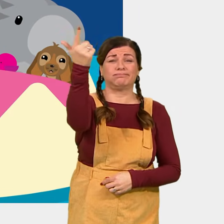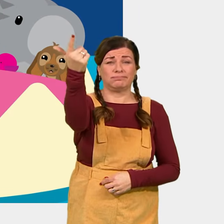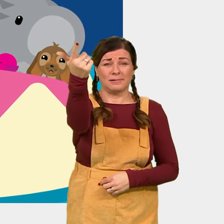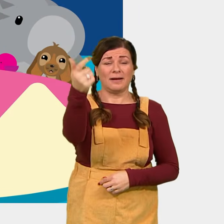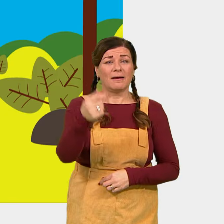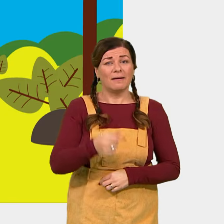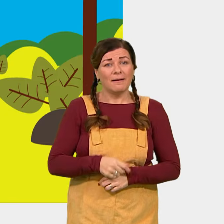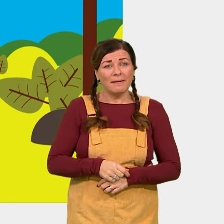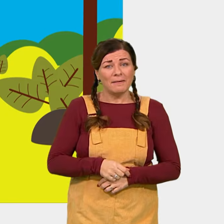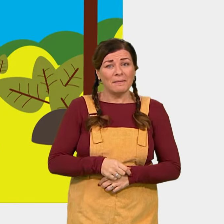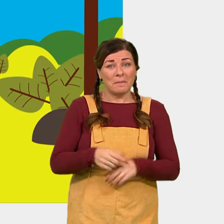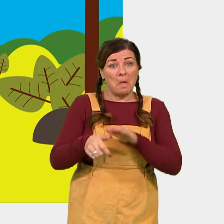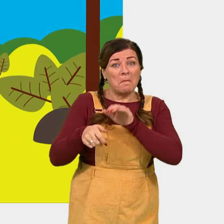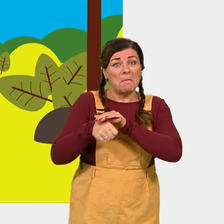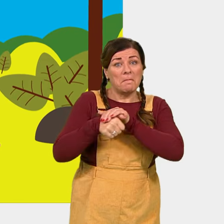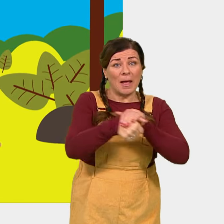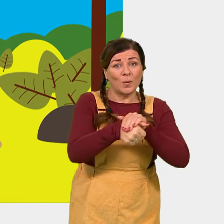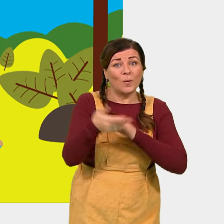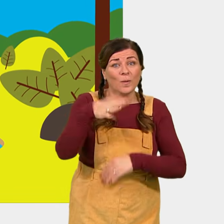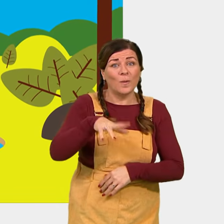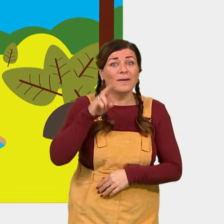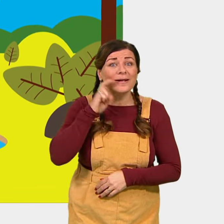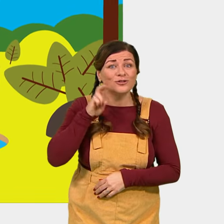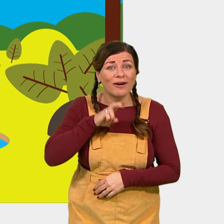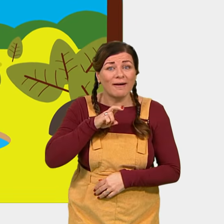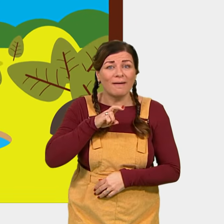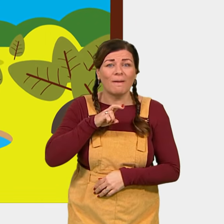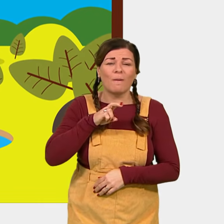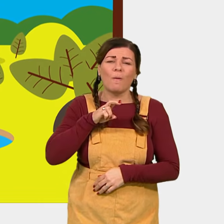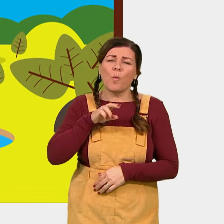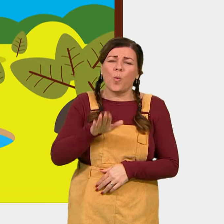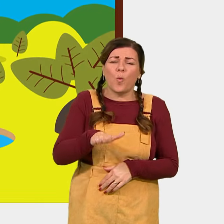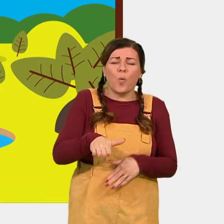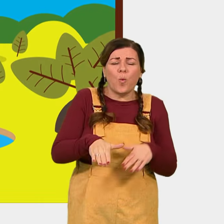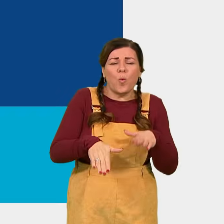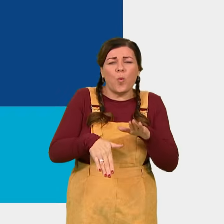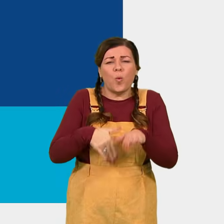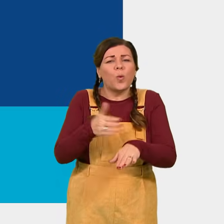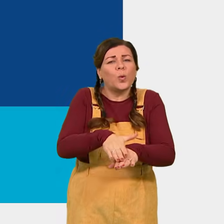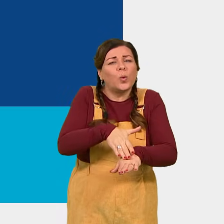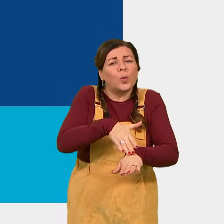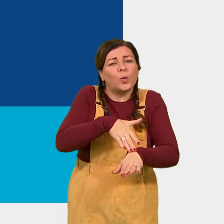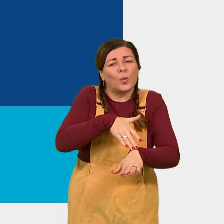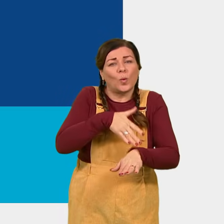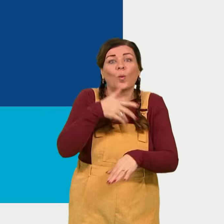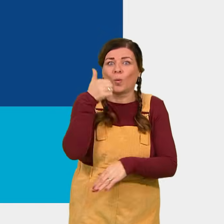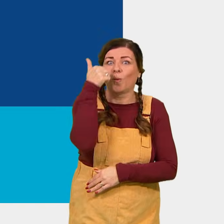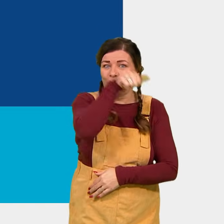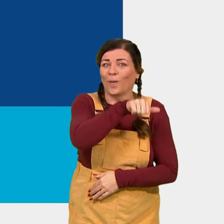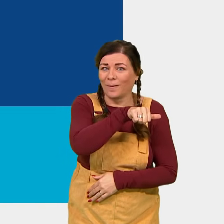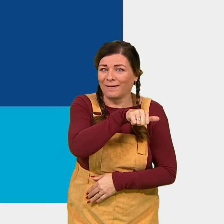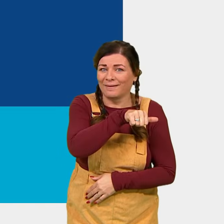ffwrdd. Roedd Mbecw o Nigeria. Roedd yn symud yn araf ac yn glyfar